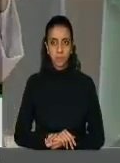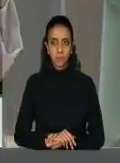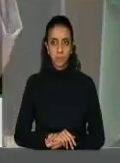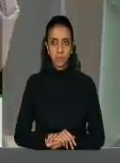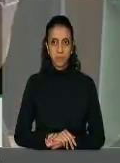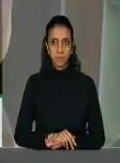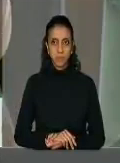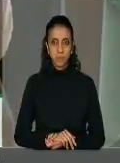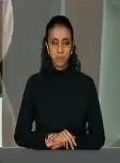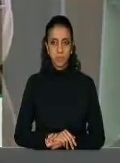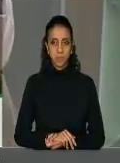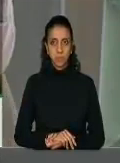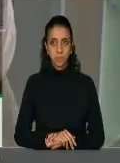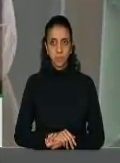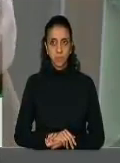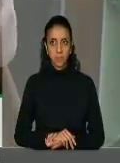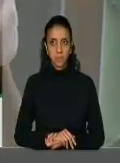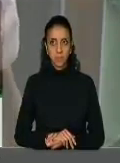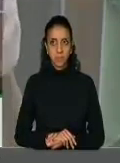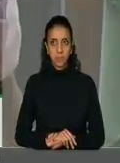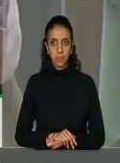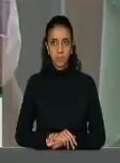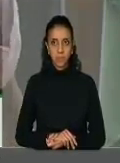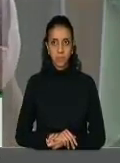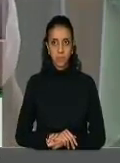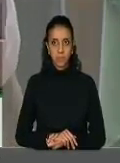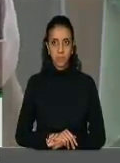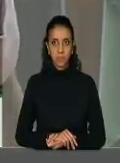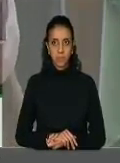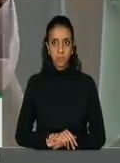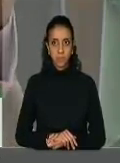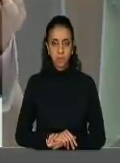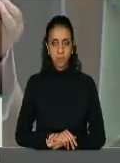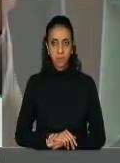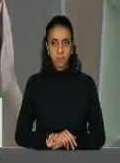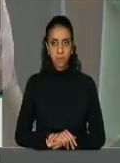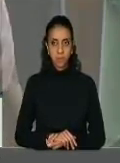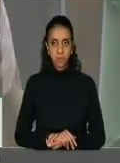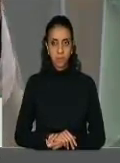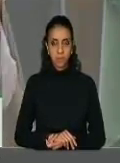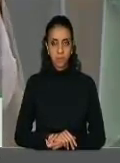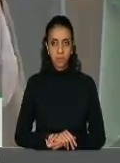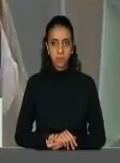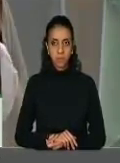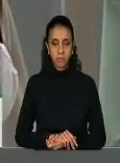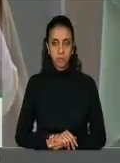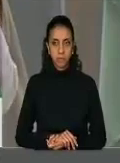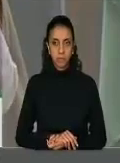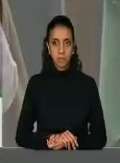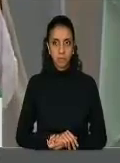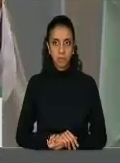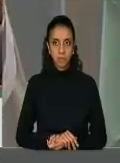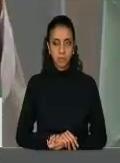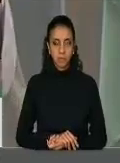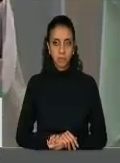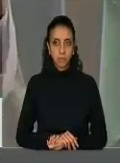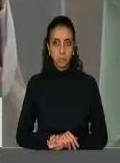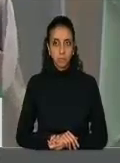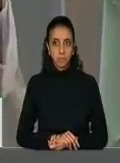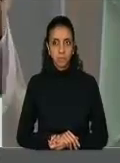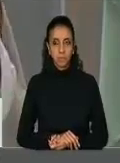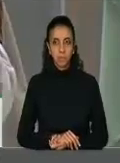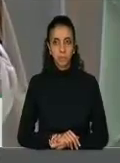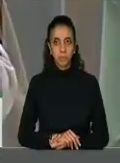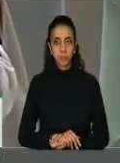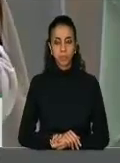الأرضية التي تتواجد فيها تعلموا من هذا البلد أن